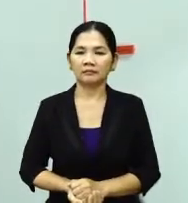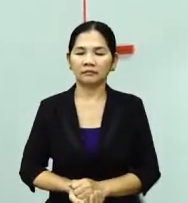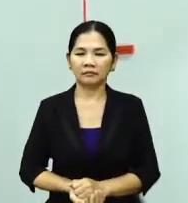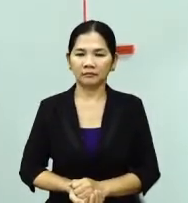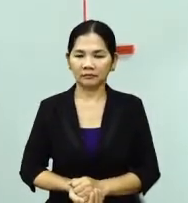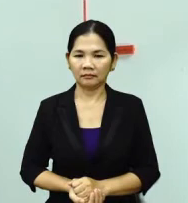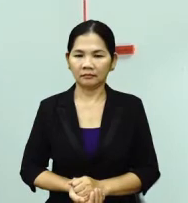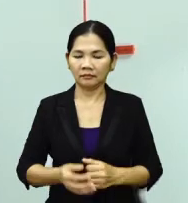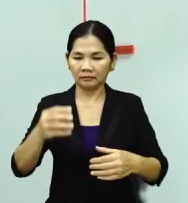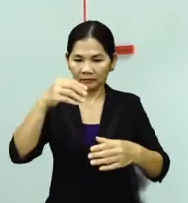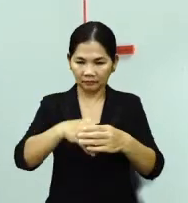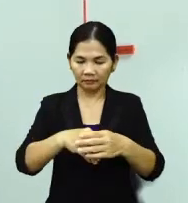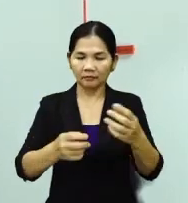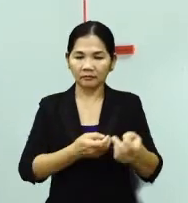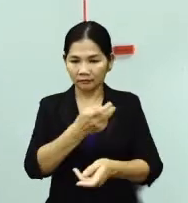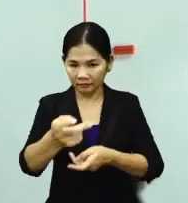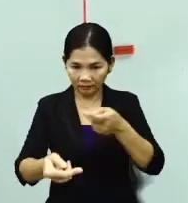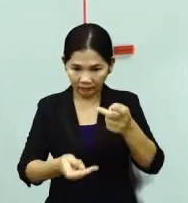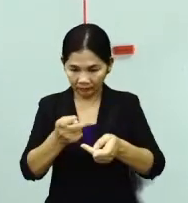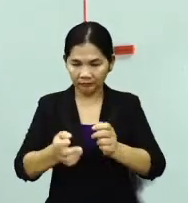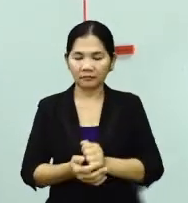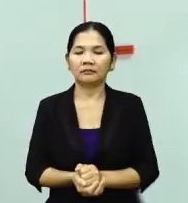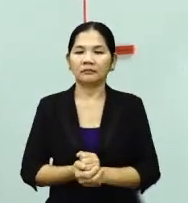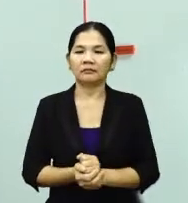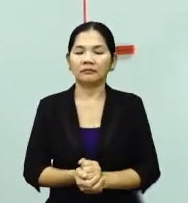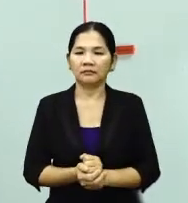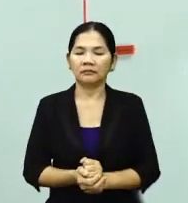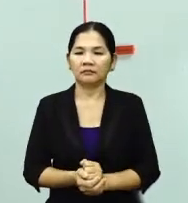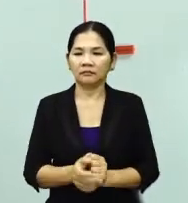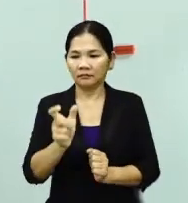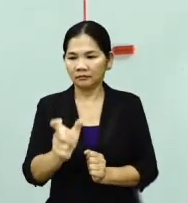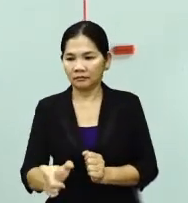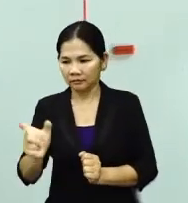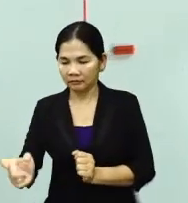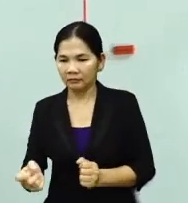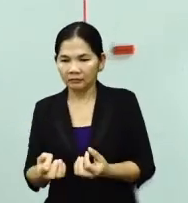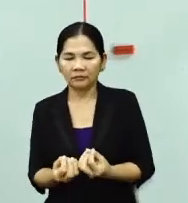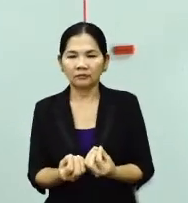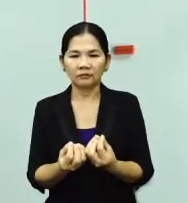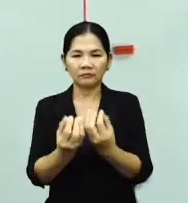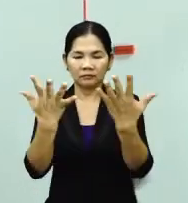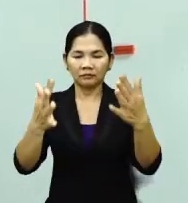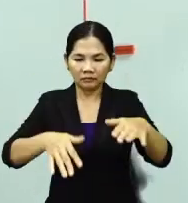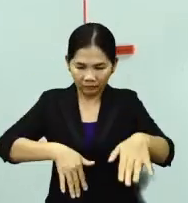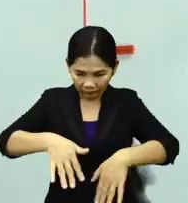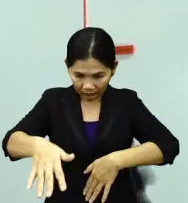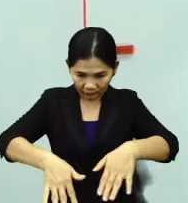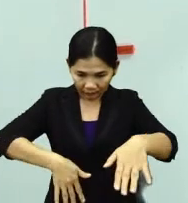nơi khnông xá miên mô nụ chán cỏ cỏ